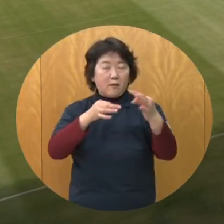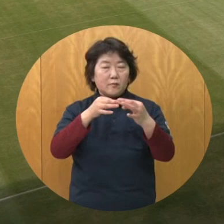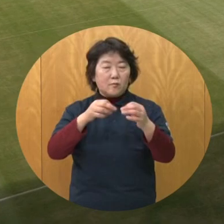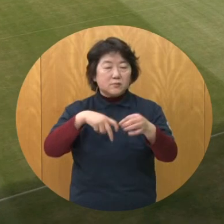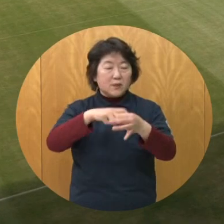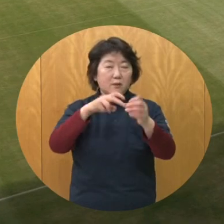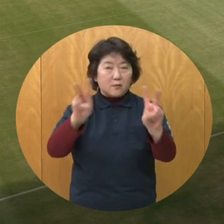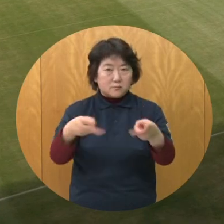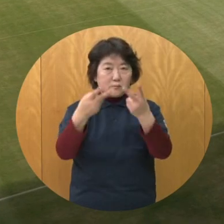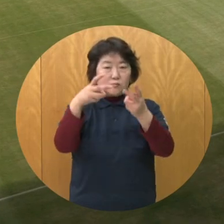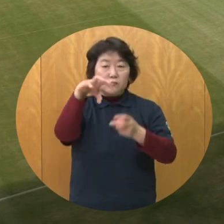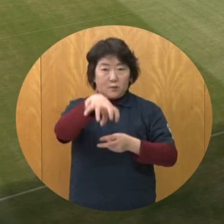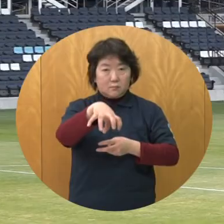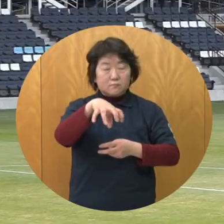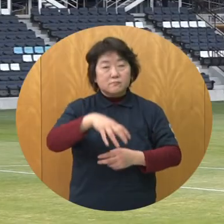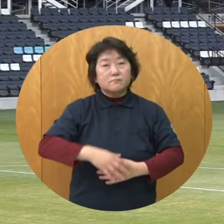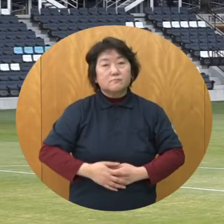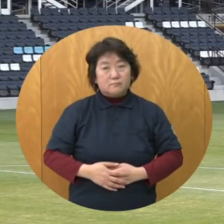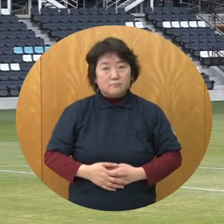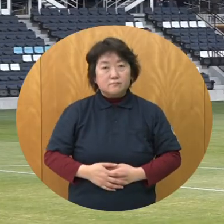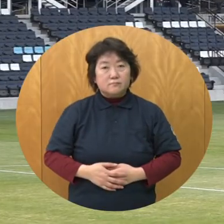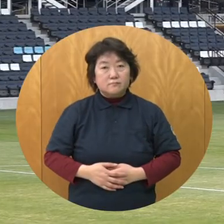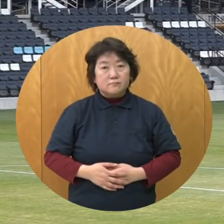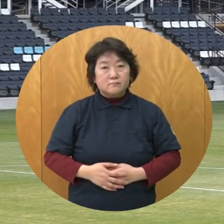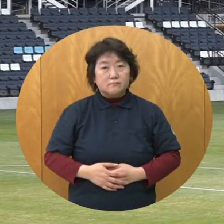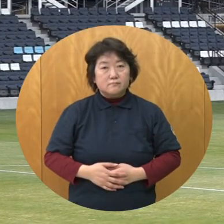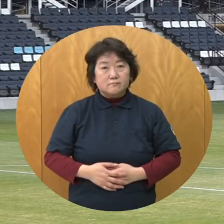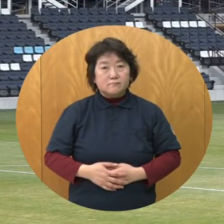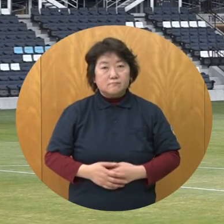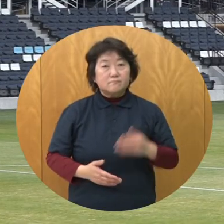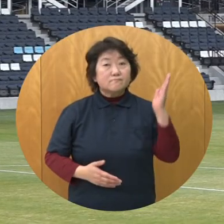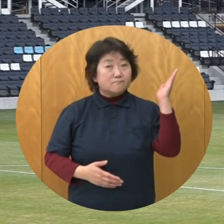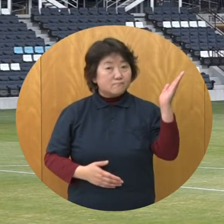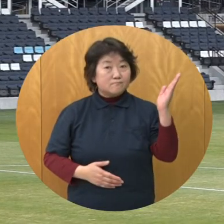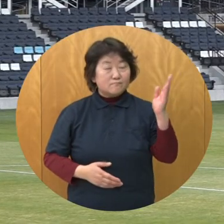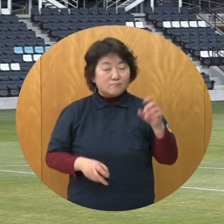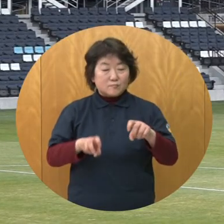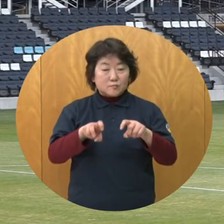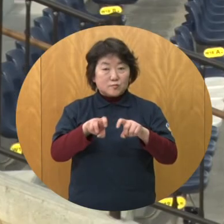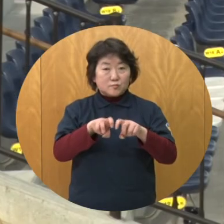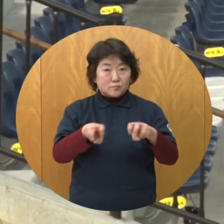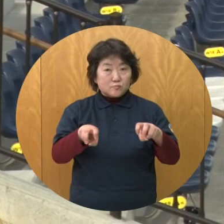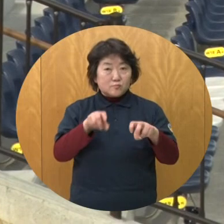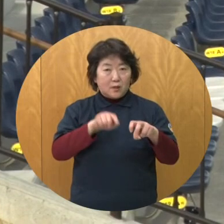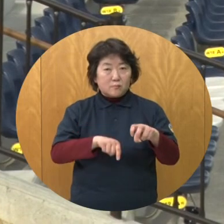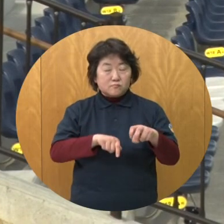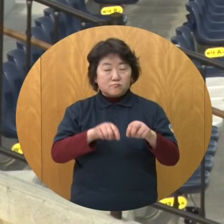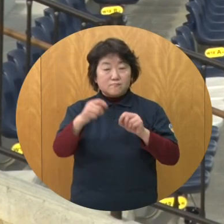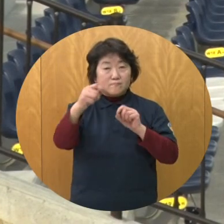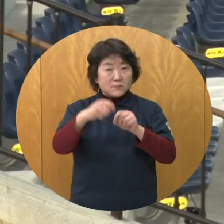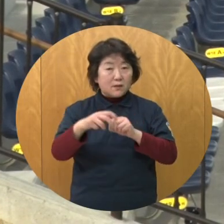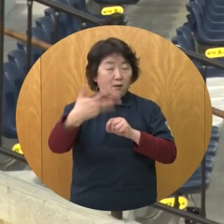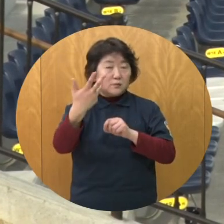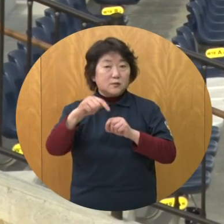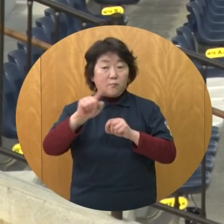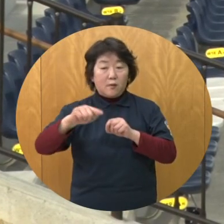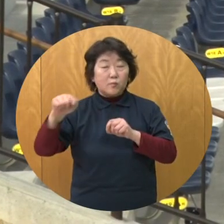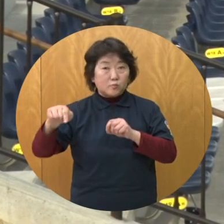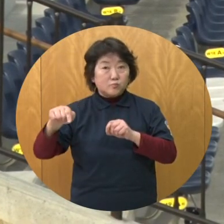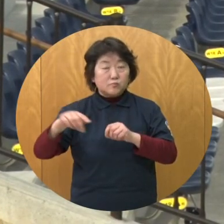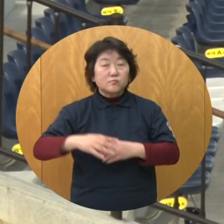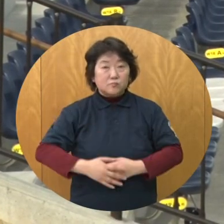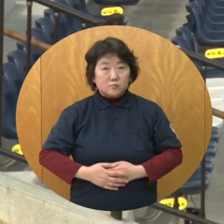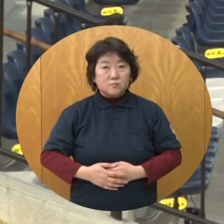用スタジアムです。最前列に座るとピッチまではわずか8メートルほど。そ